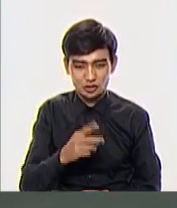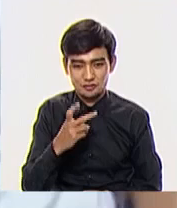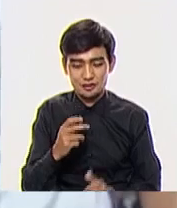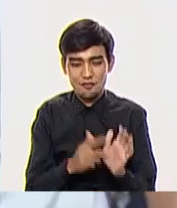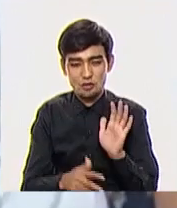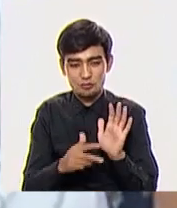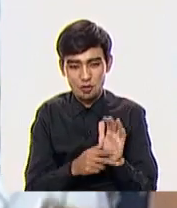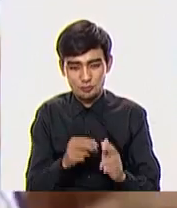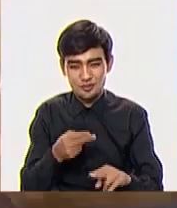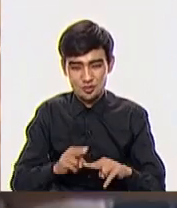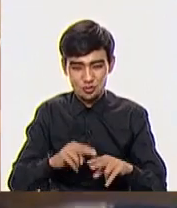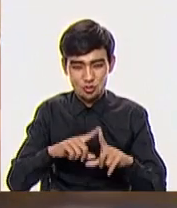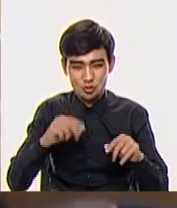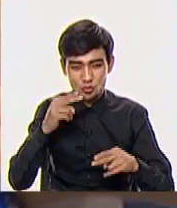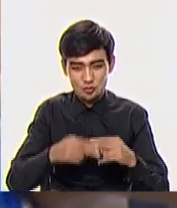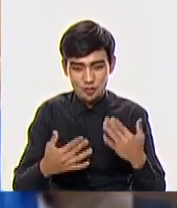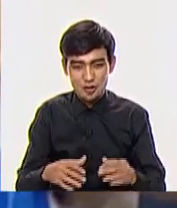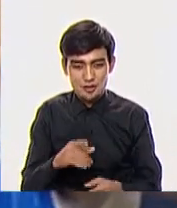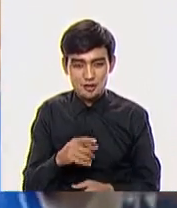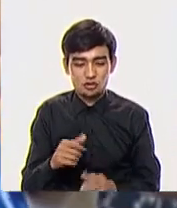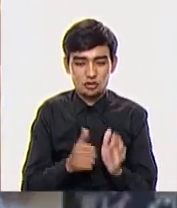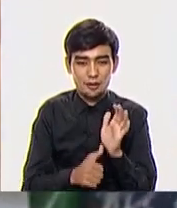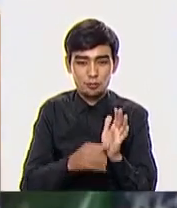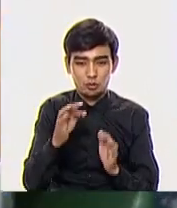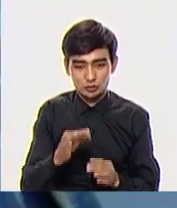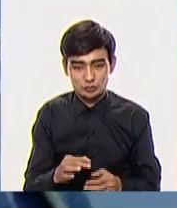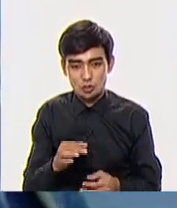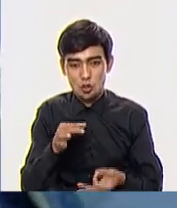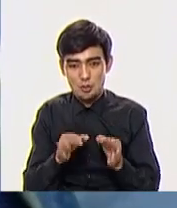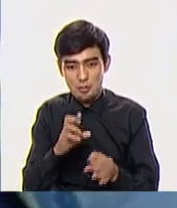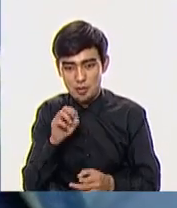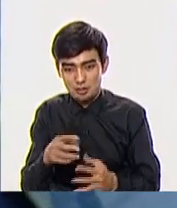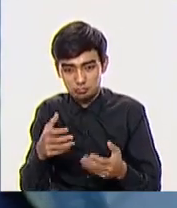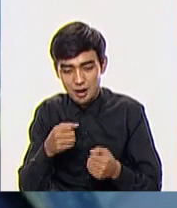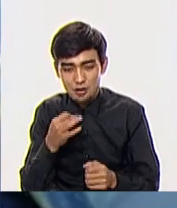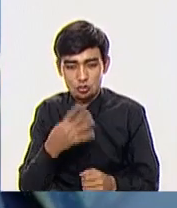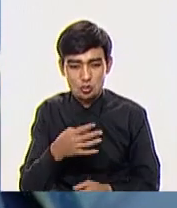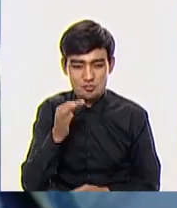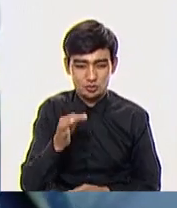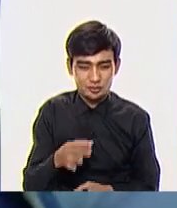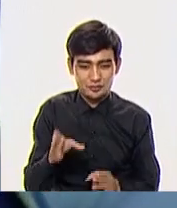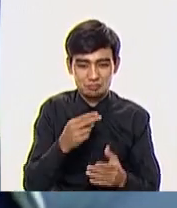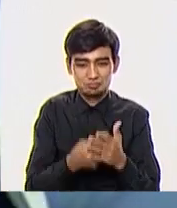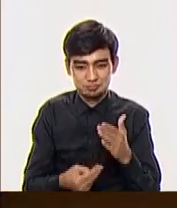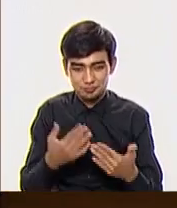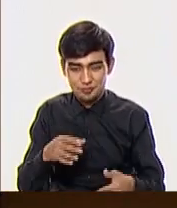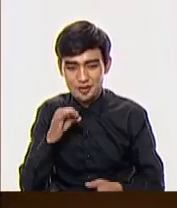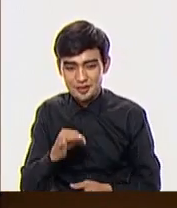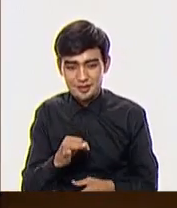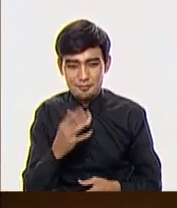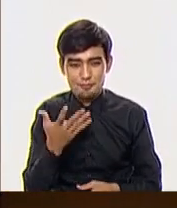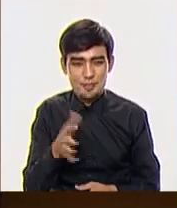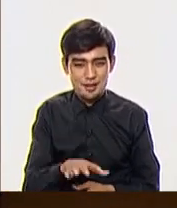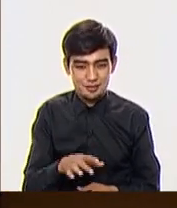қатысқан, оның 60%-дан астамы шекті балды жинаса, 40%-ға жуық сынақтан сүрініп қалды. Мамандар биылғы тестілеуде 5 пән бойынша